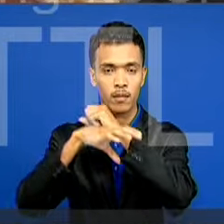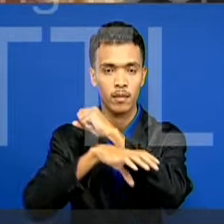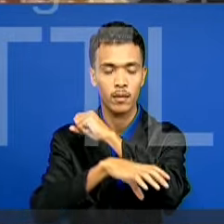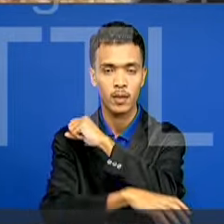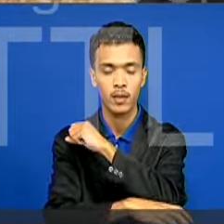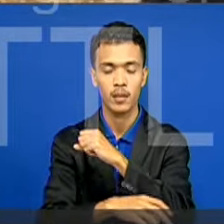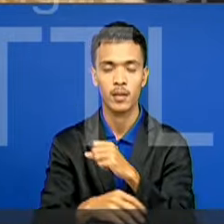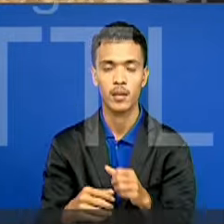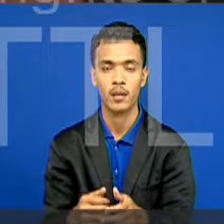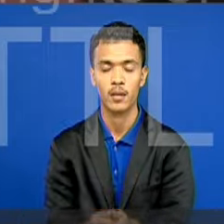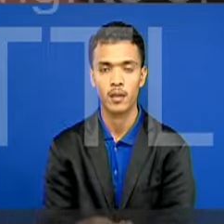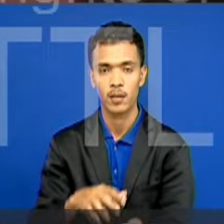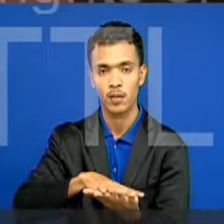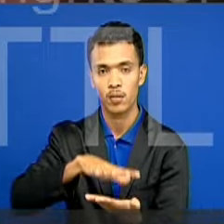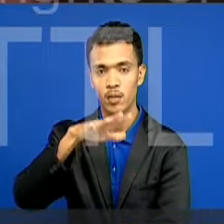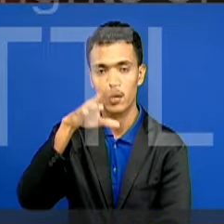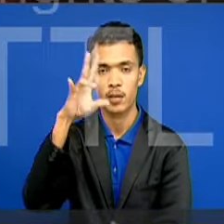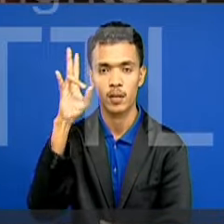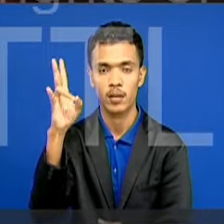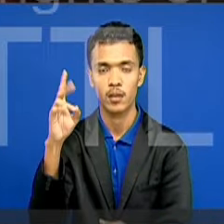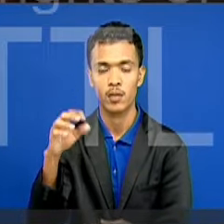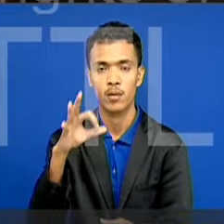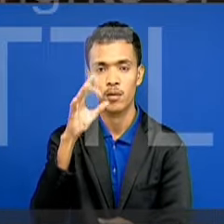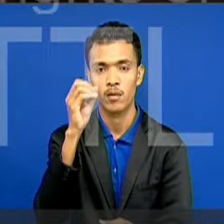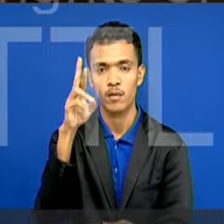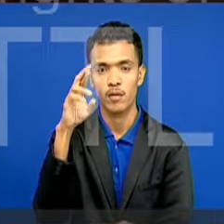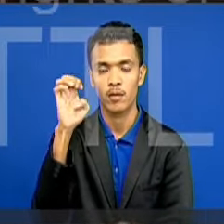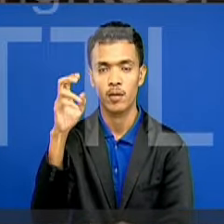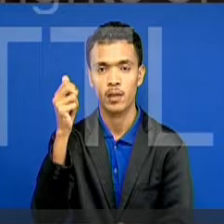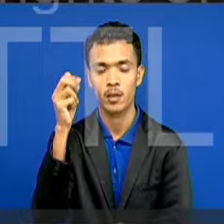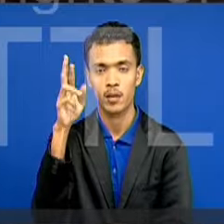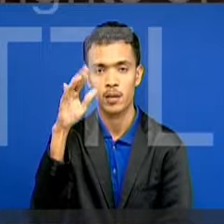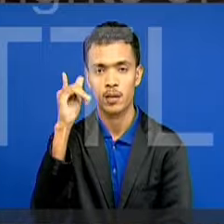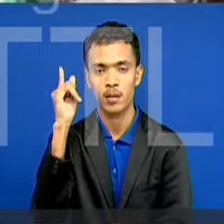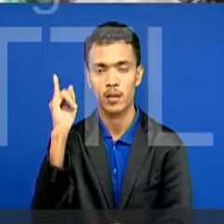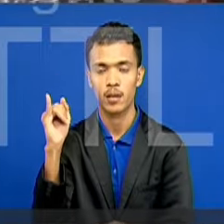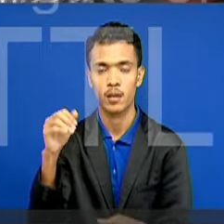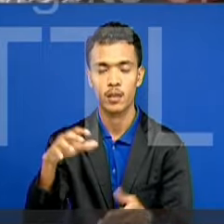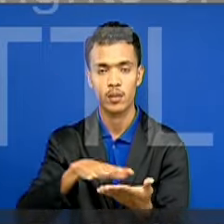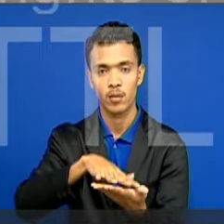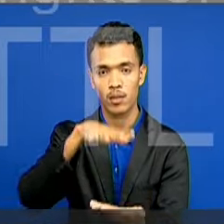noi mutin, tonelada hitu, no forerai tonelada ida.